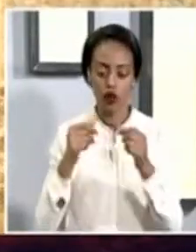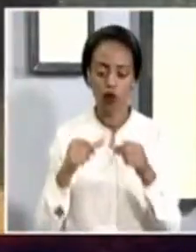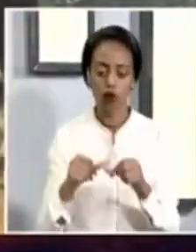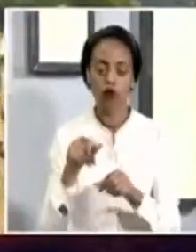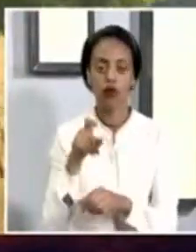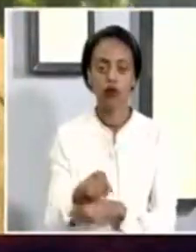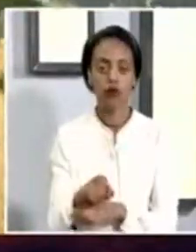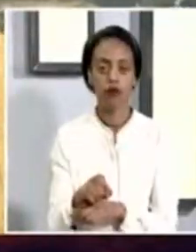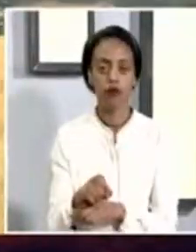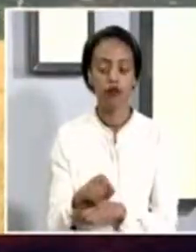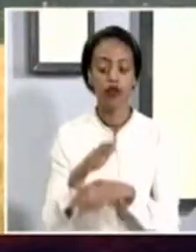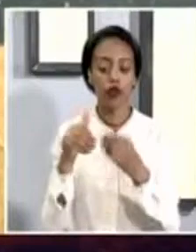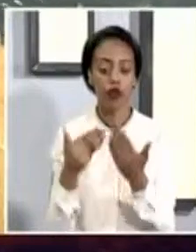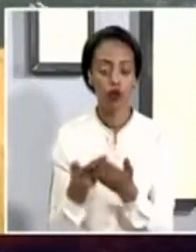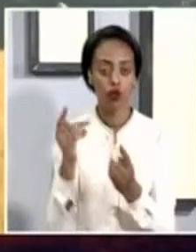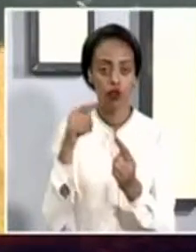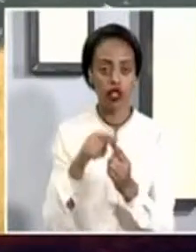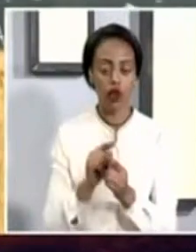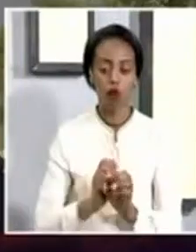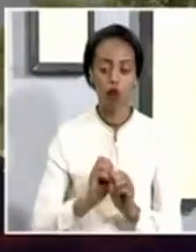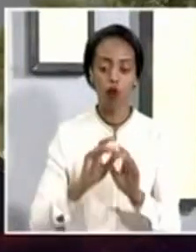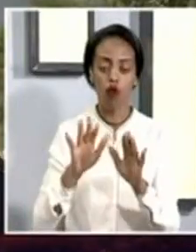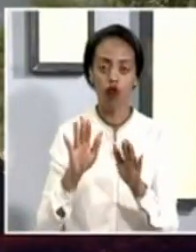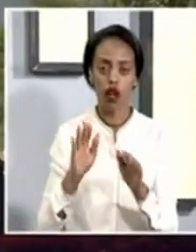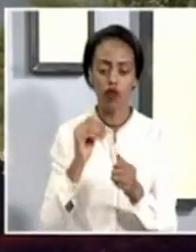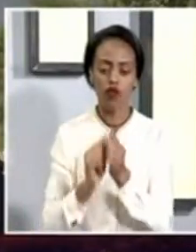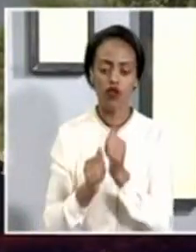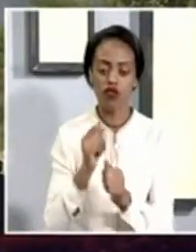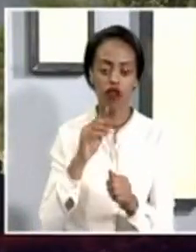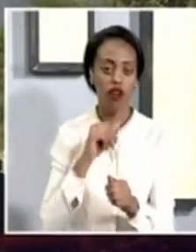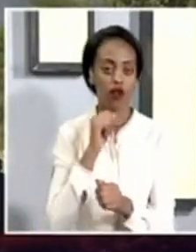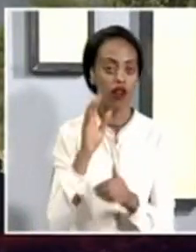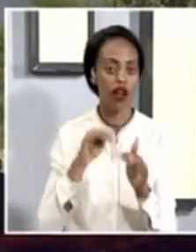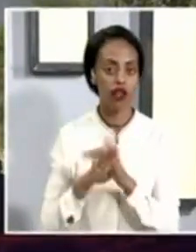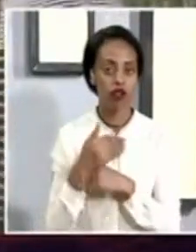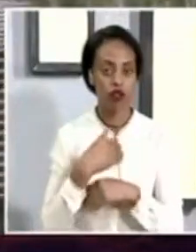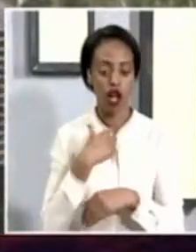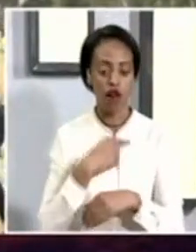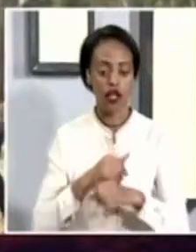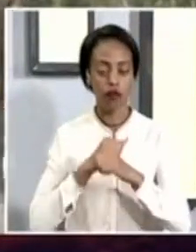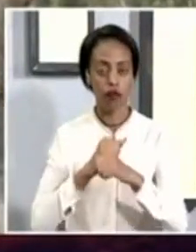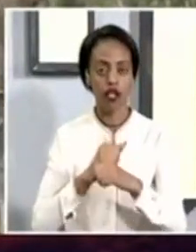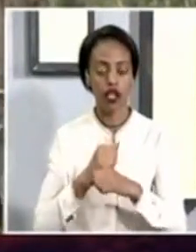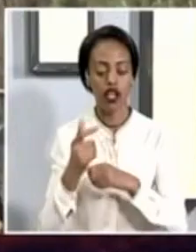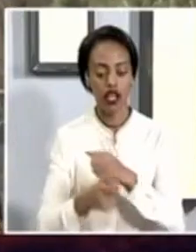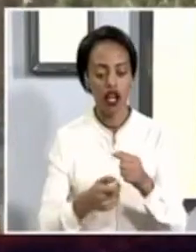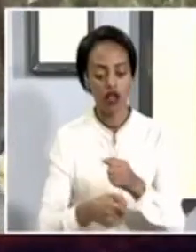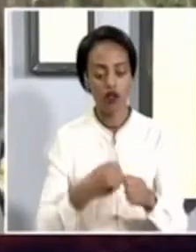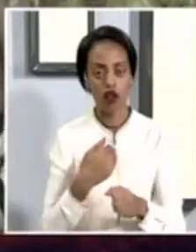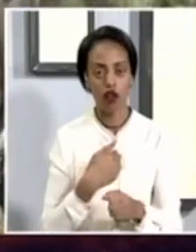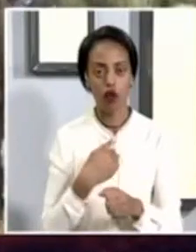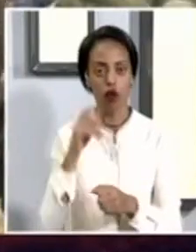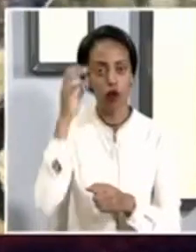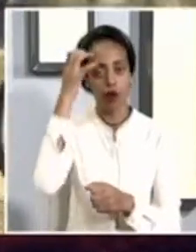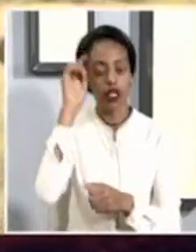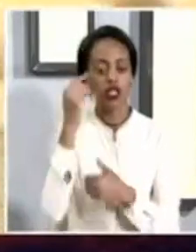እየን ኩሉ እውን ናብ ወፈራ ምብራርን ምጭፍጫፍ ኣይኮነን ነእቲና የኒና ኣባላት መከላኸሊ ይዓፅዱ ኣለዉ መንግስቲ